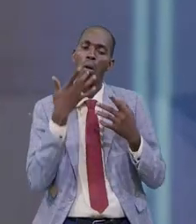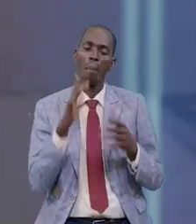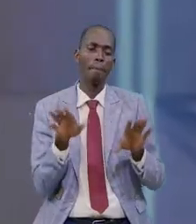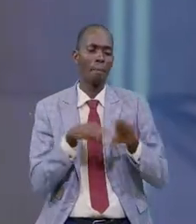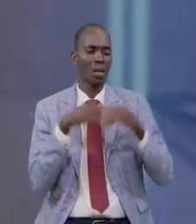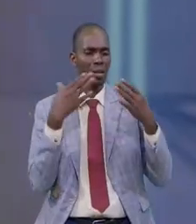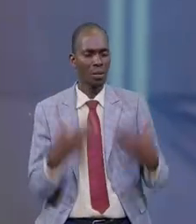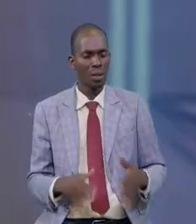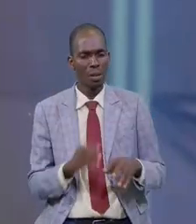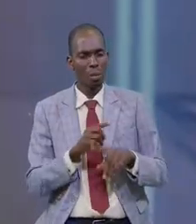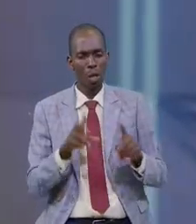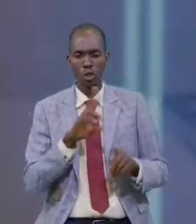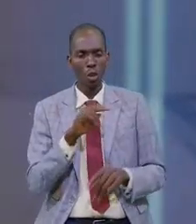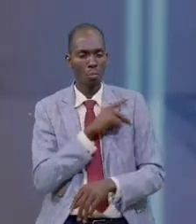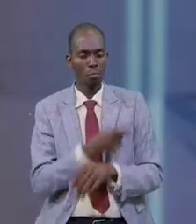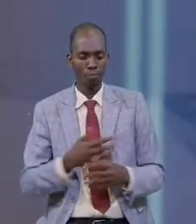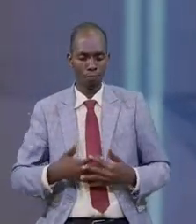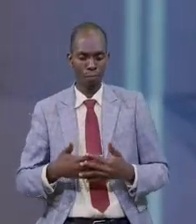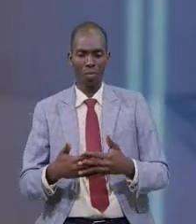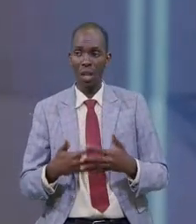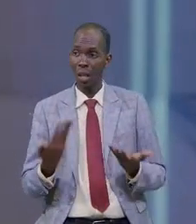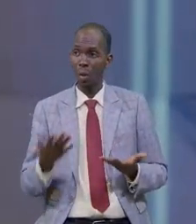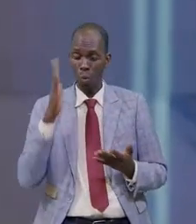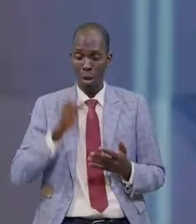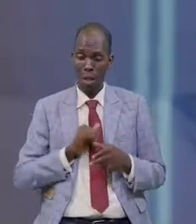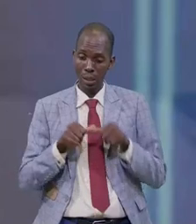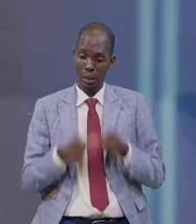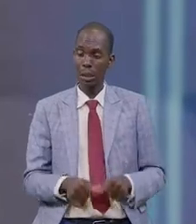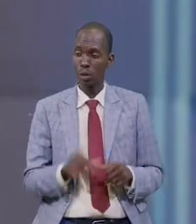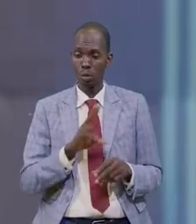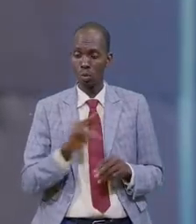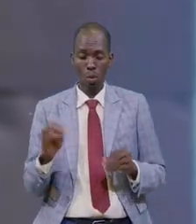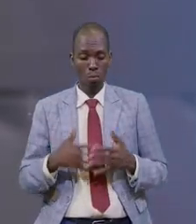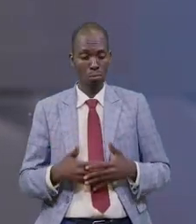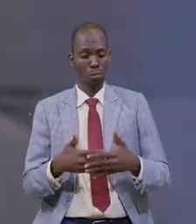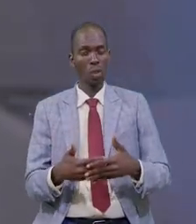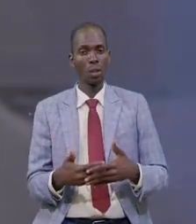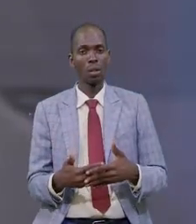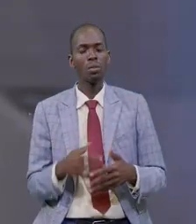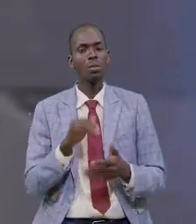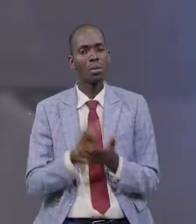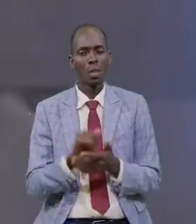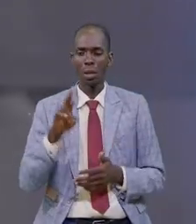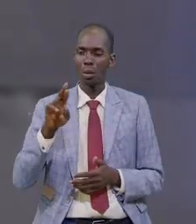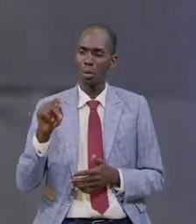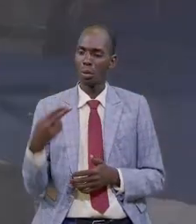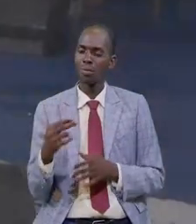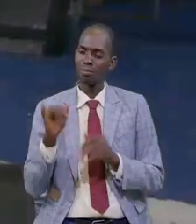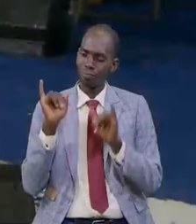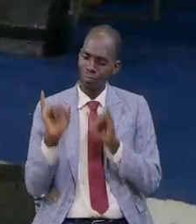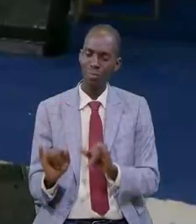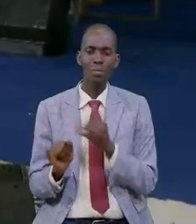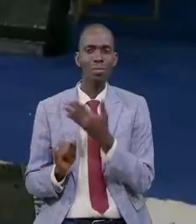venue comme elle tient pour toujours elle se est toujours debout et elle garde son intégrité et elle